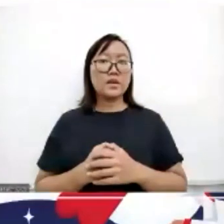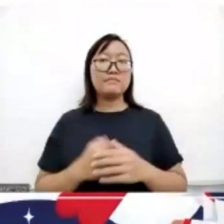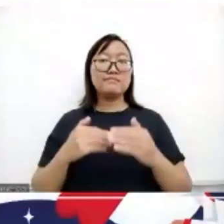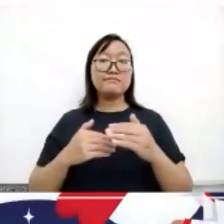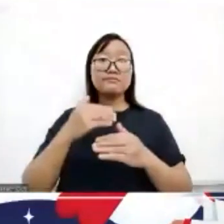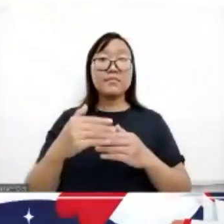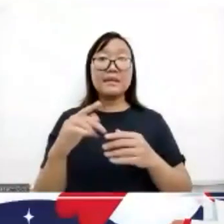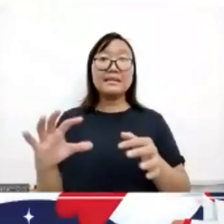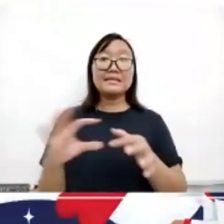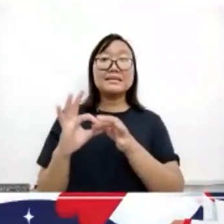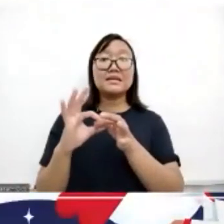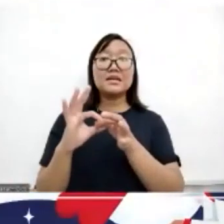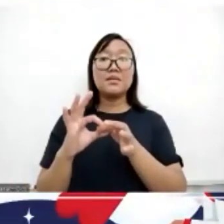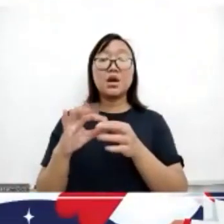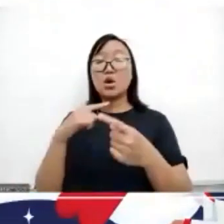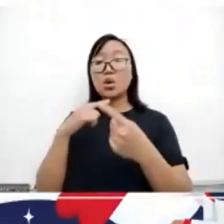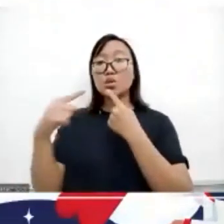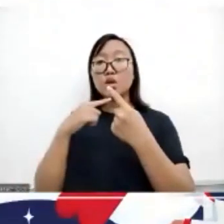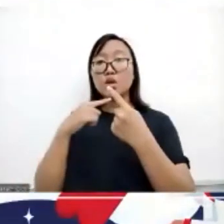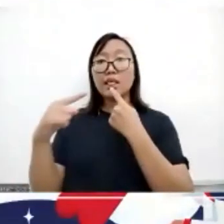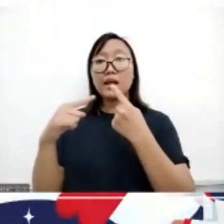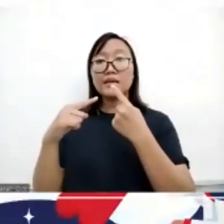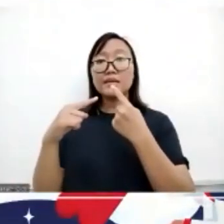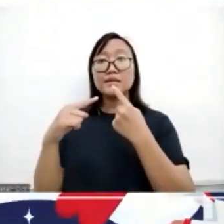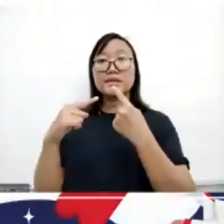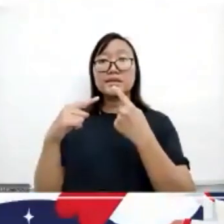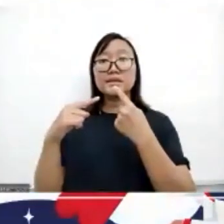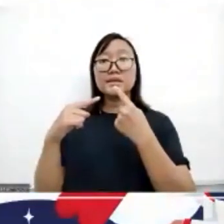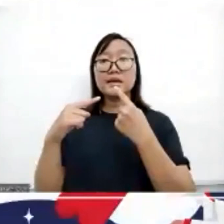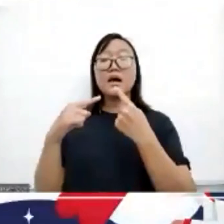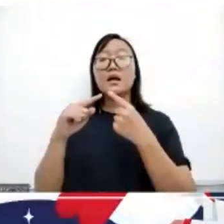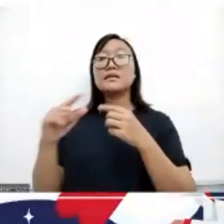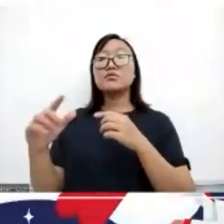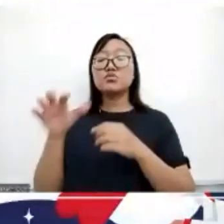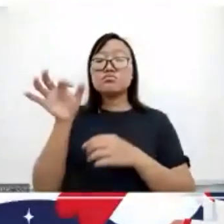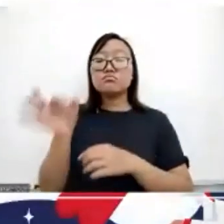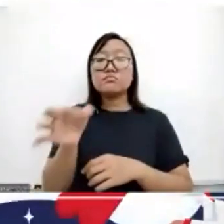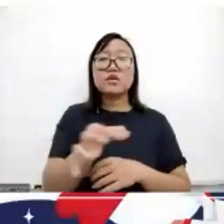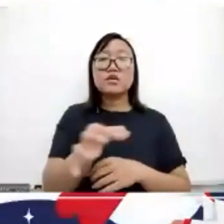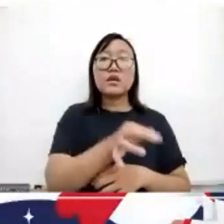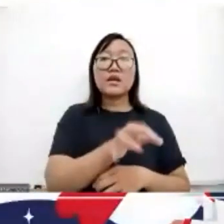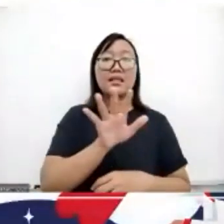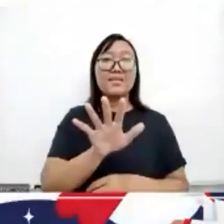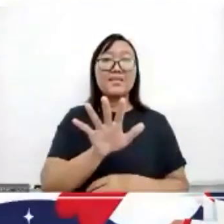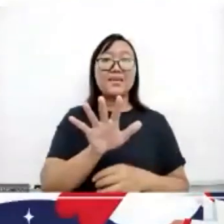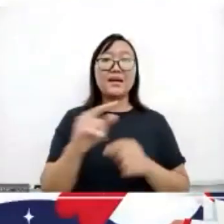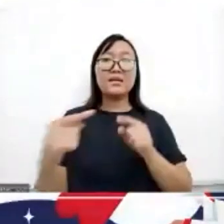dengan konsultan di tingkat lokal yang bekerja di lima kota tersebut untuk mendukung implementasi